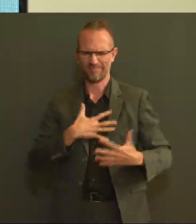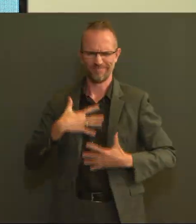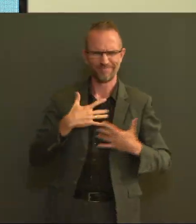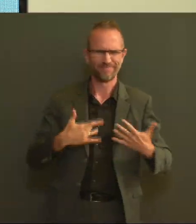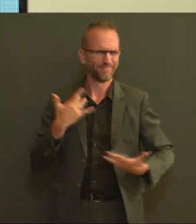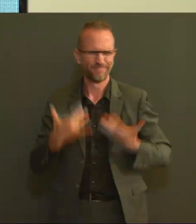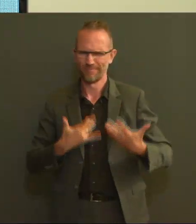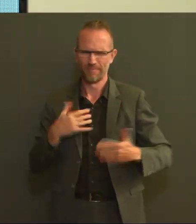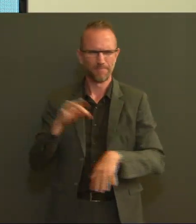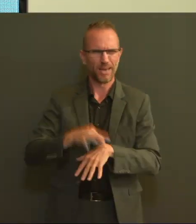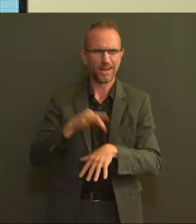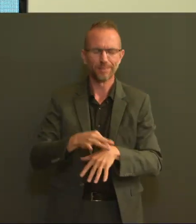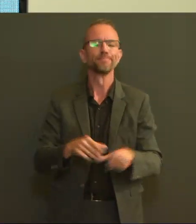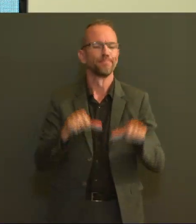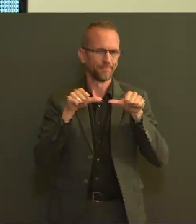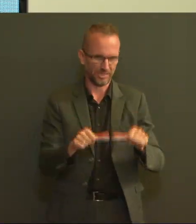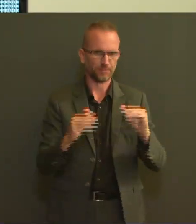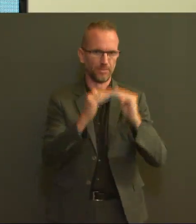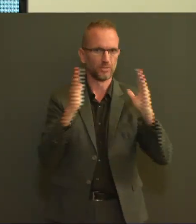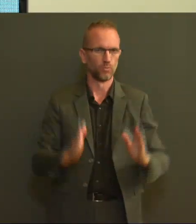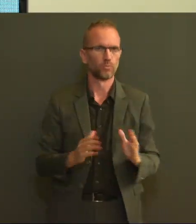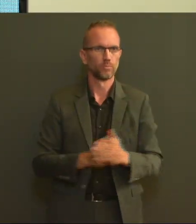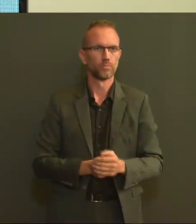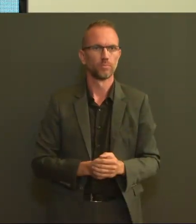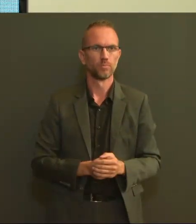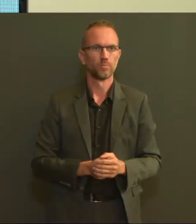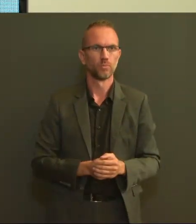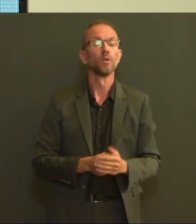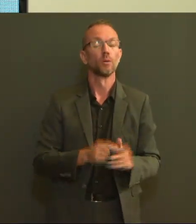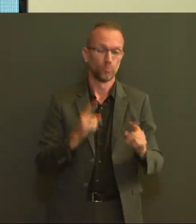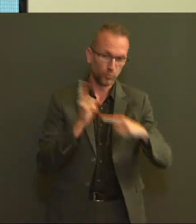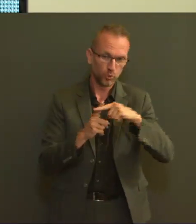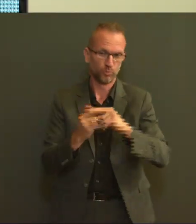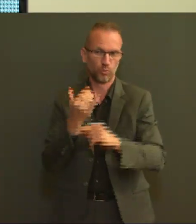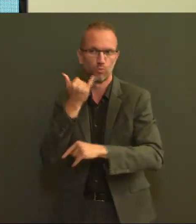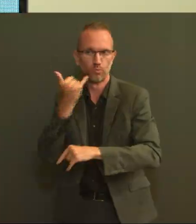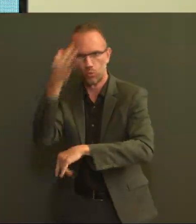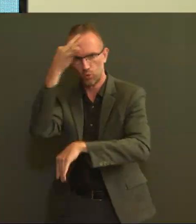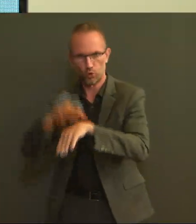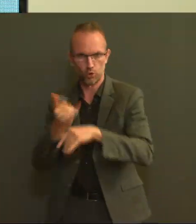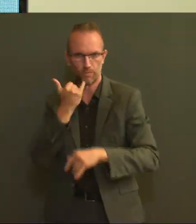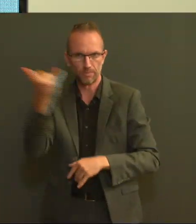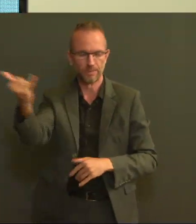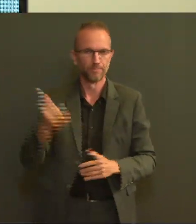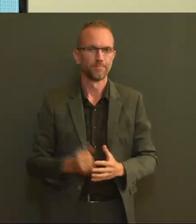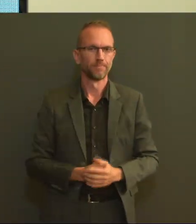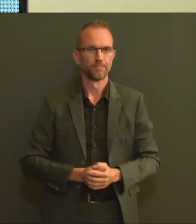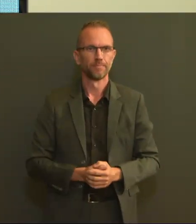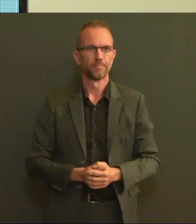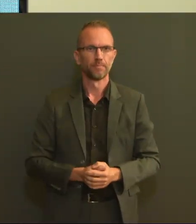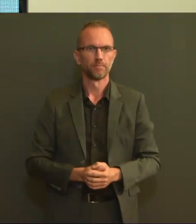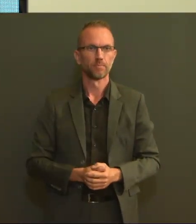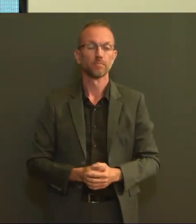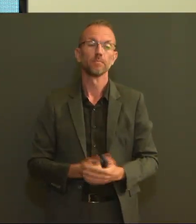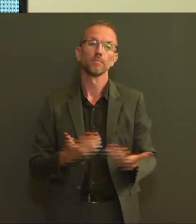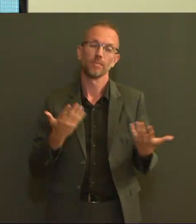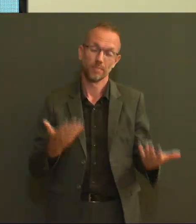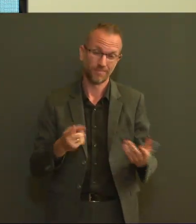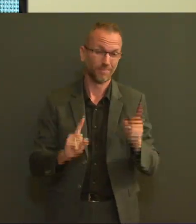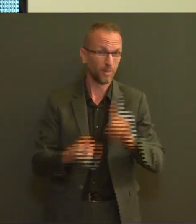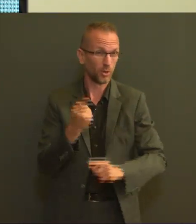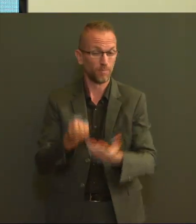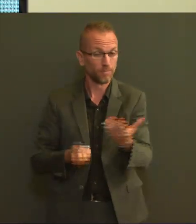Sachez également qu'un masque n'est qu'un des éléments qui peut empêcher la propagation du virus. Le port du masque ne remplace pas les